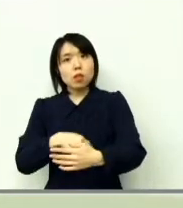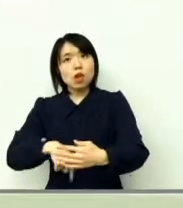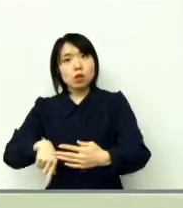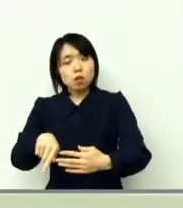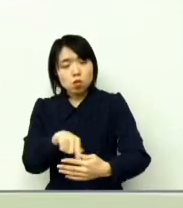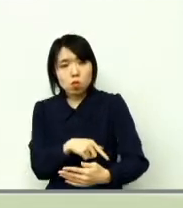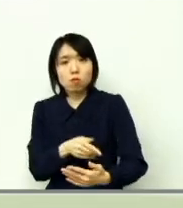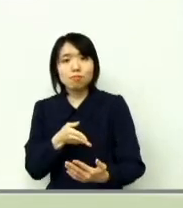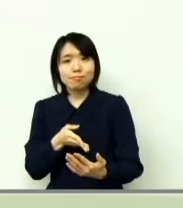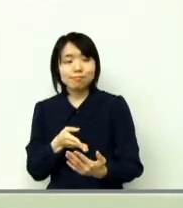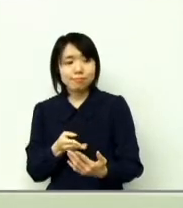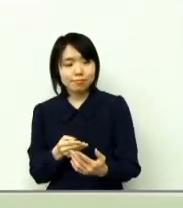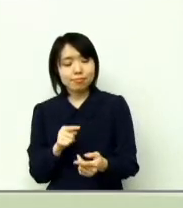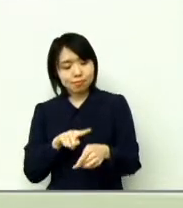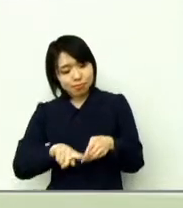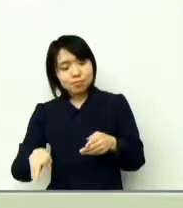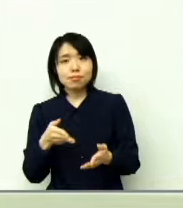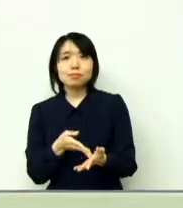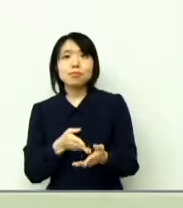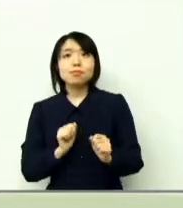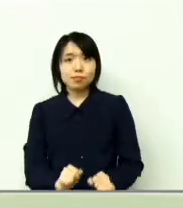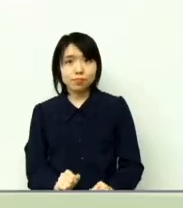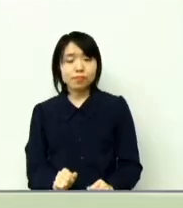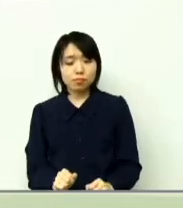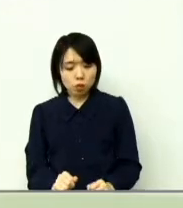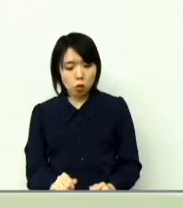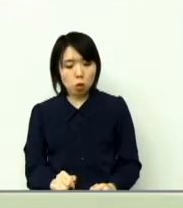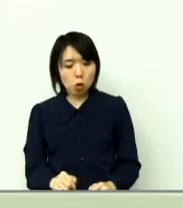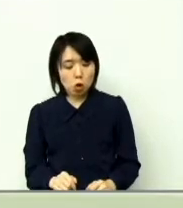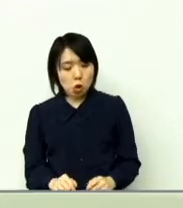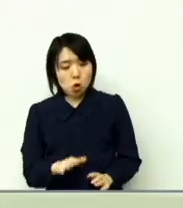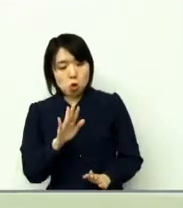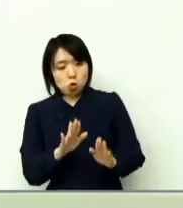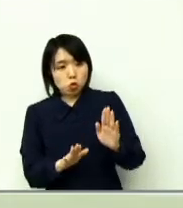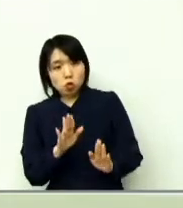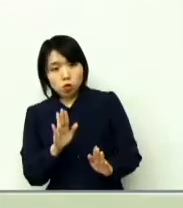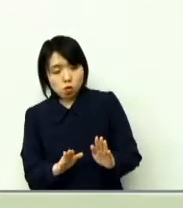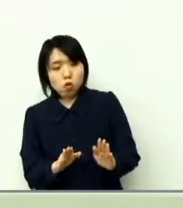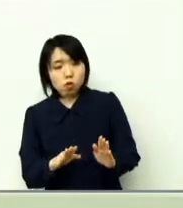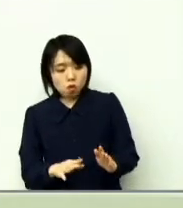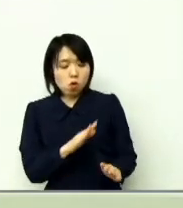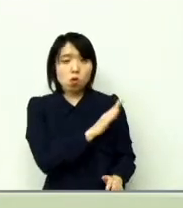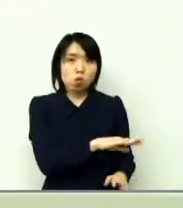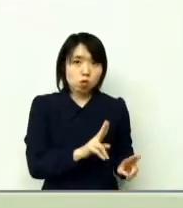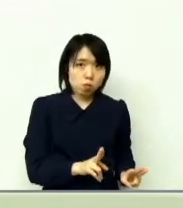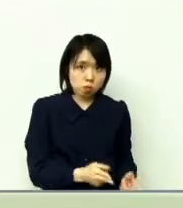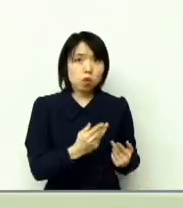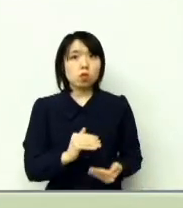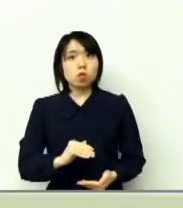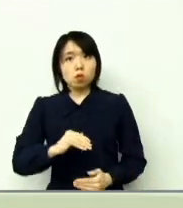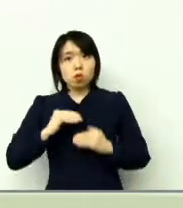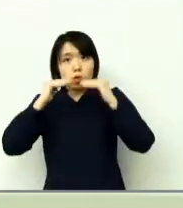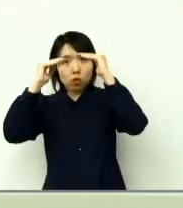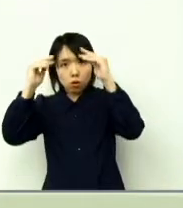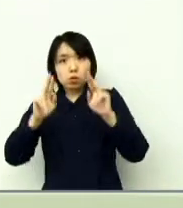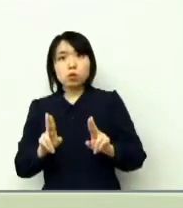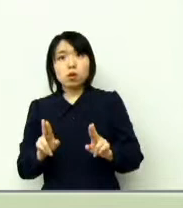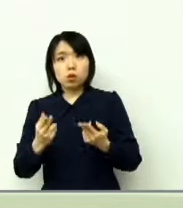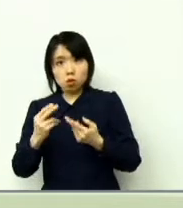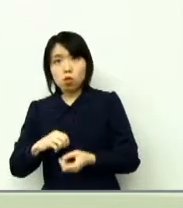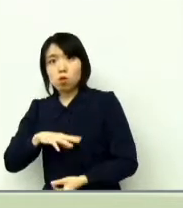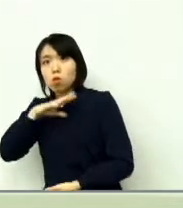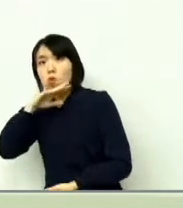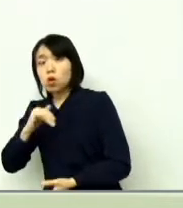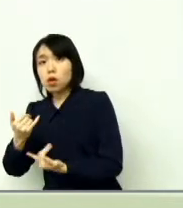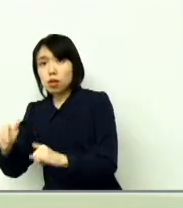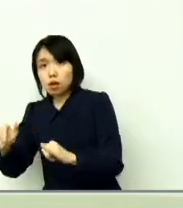います。ためらわずに救急車を呼んでほしい症状を子ども、大人、高齢者ごとに掲載をしてございます。判断に迷った